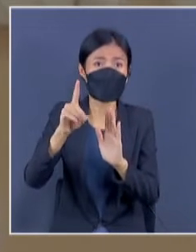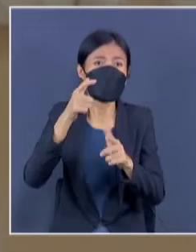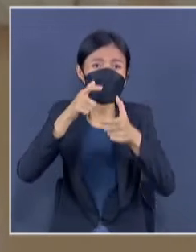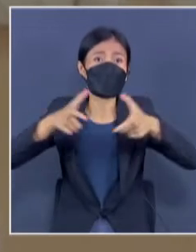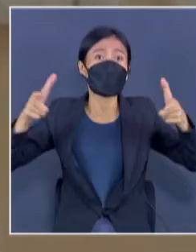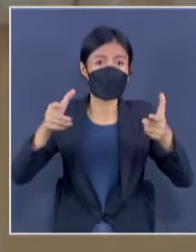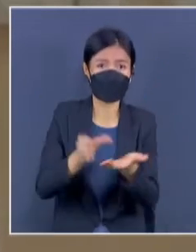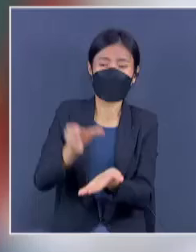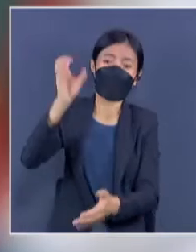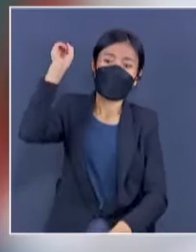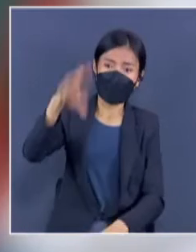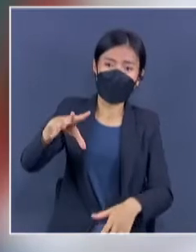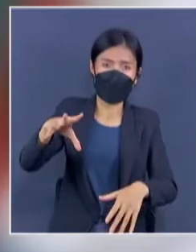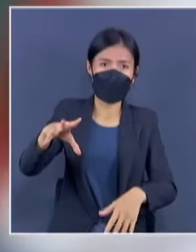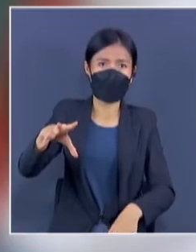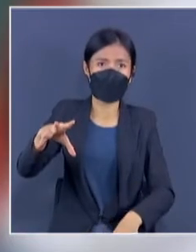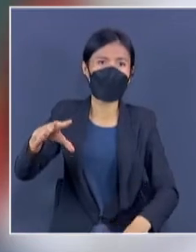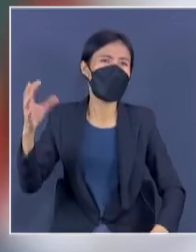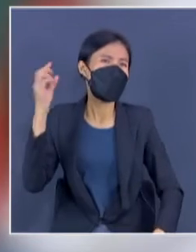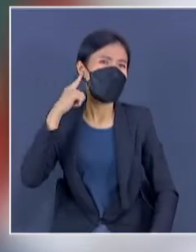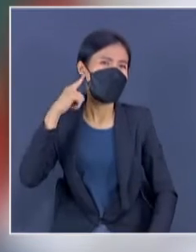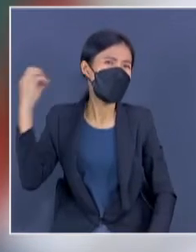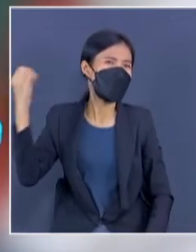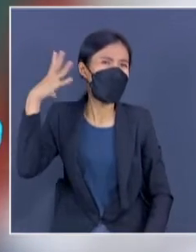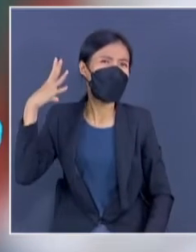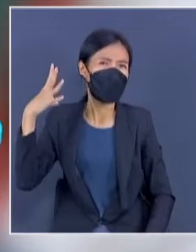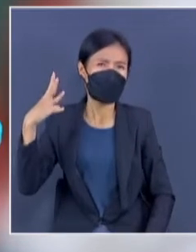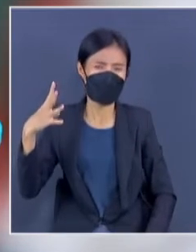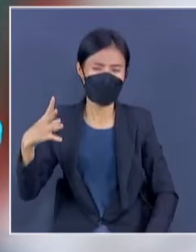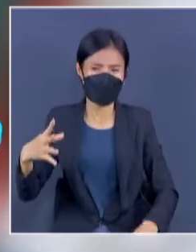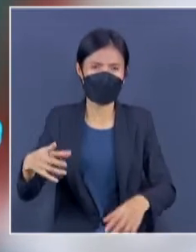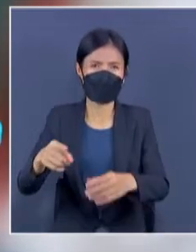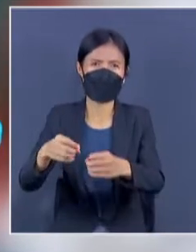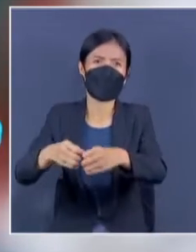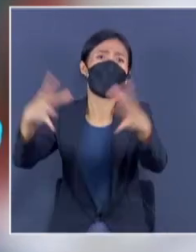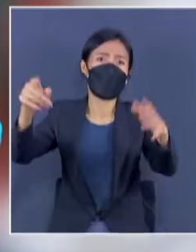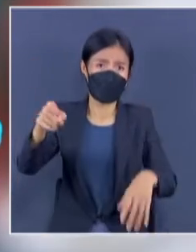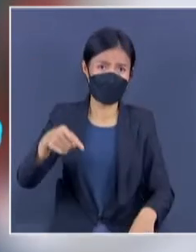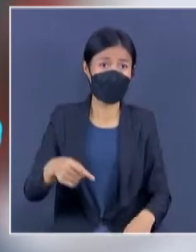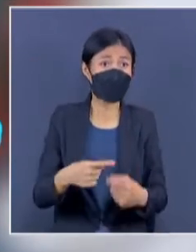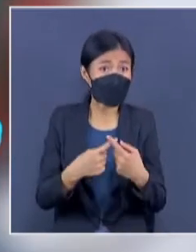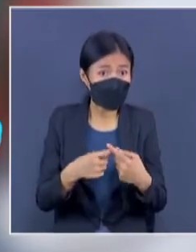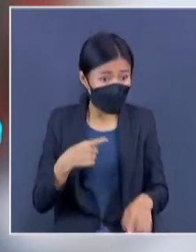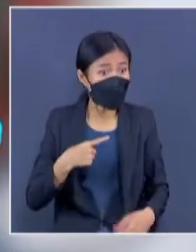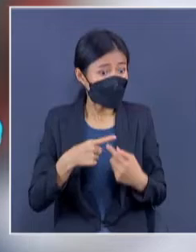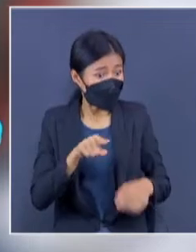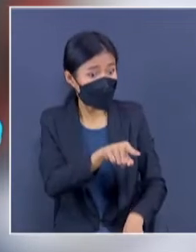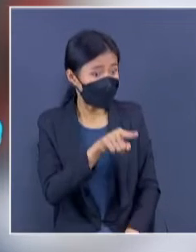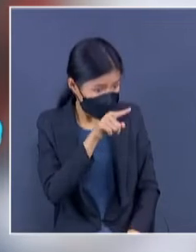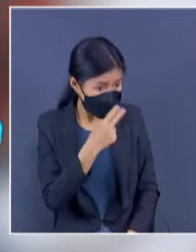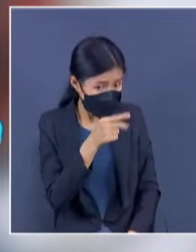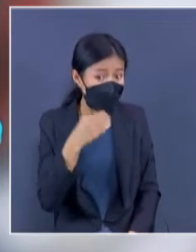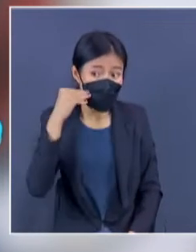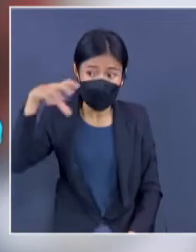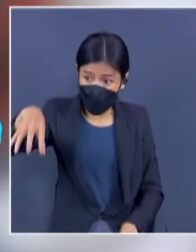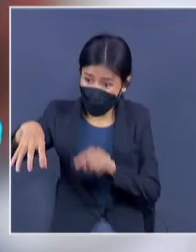งดัง เป็นประทัดยักษ์นะครับแต่ว่ารู้ไหมคุณเอกถามว่ารู้ไหมนั่นน่ะบ้านนายกเทศมน